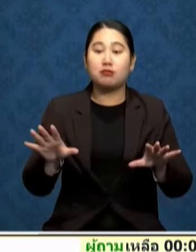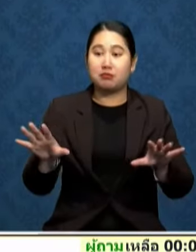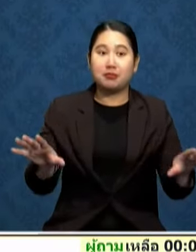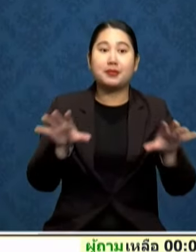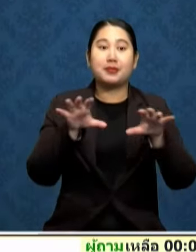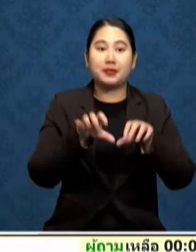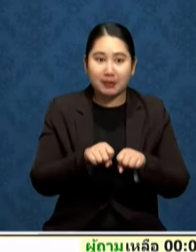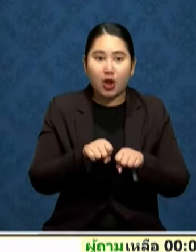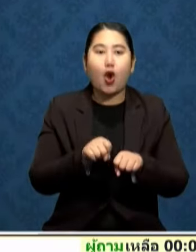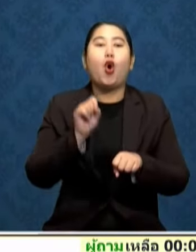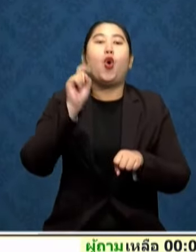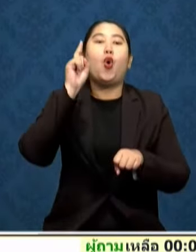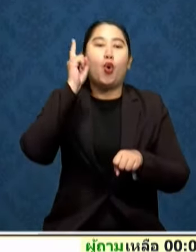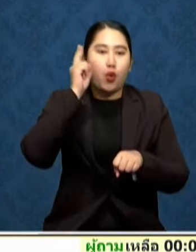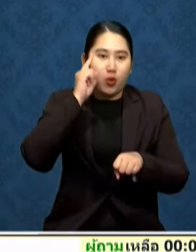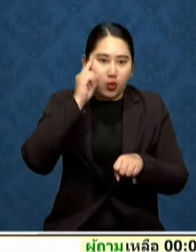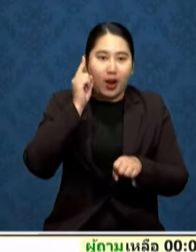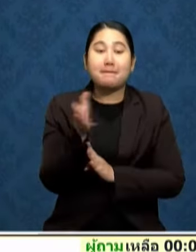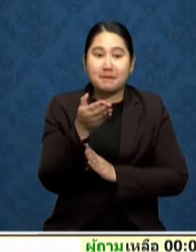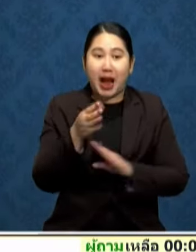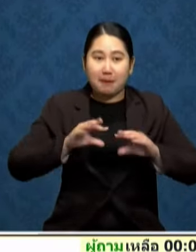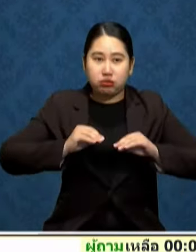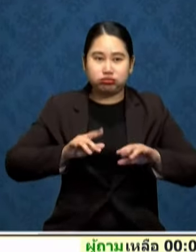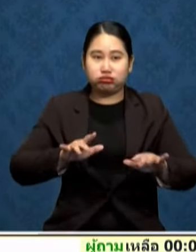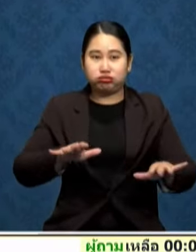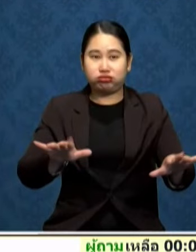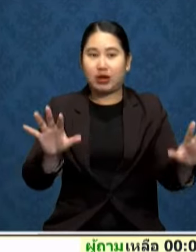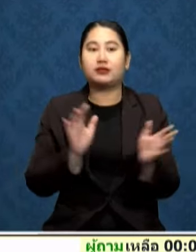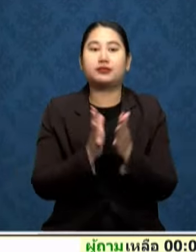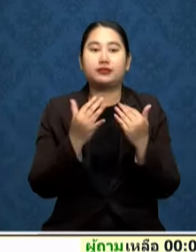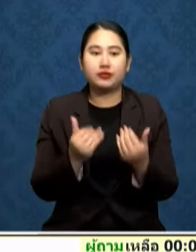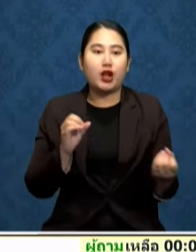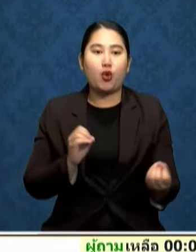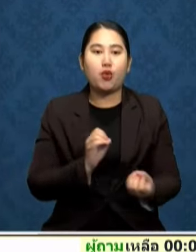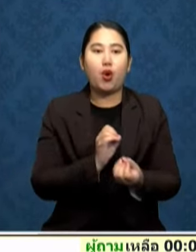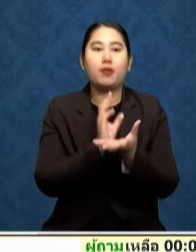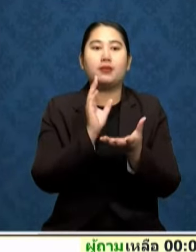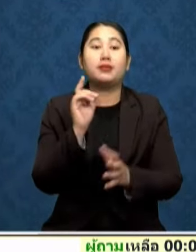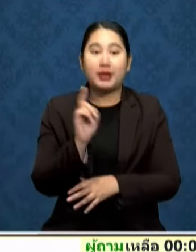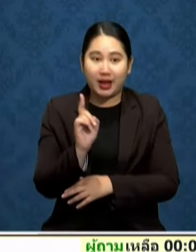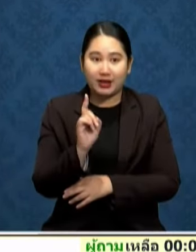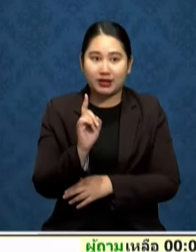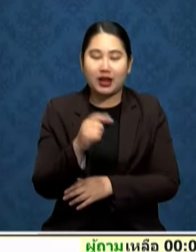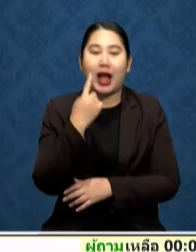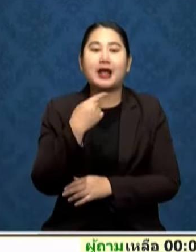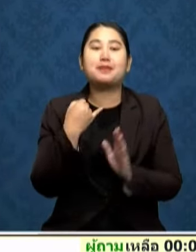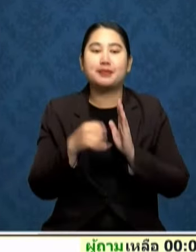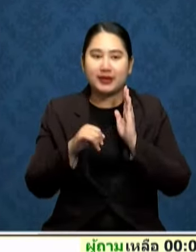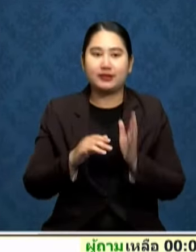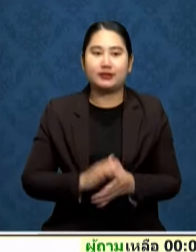ารถอนุมานได้ว่าปลาที่แพร่ระบาดอยู่ทุกวันนี้เป็นผลความผิดพลาดของราย